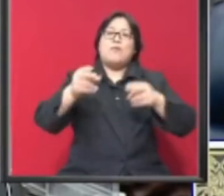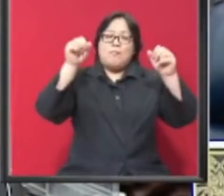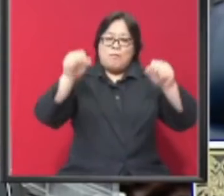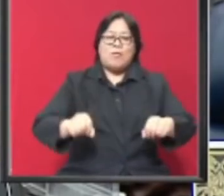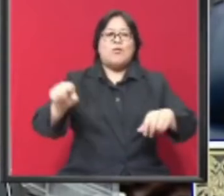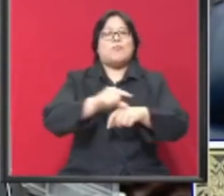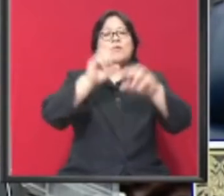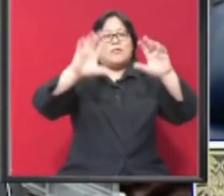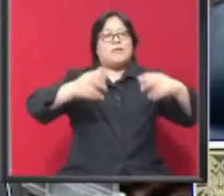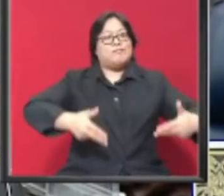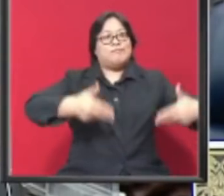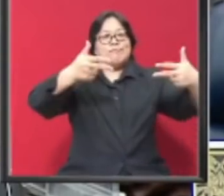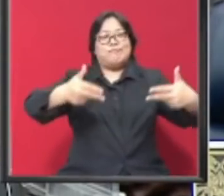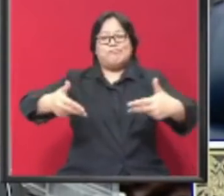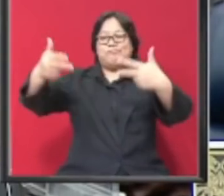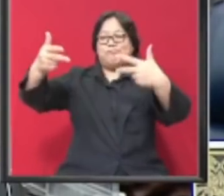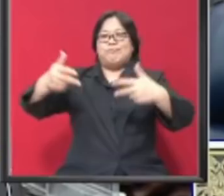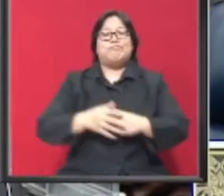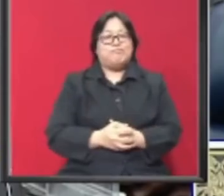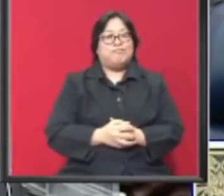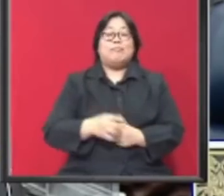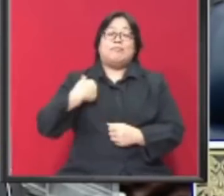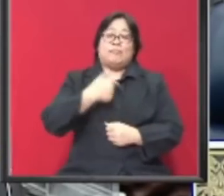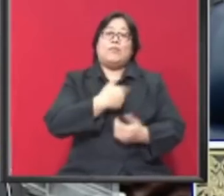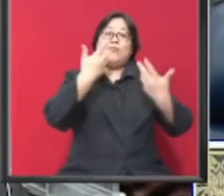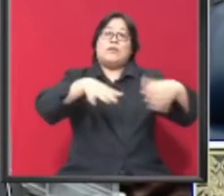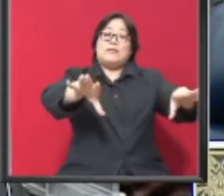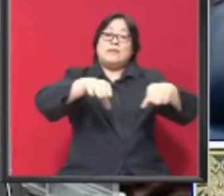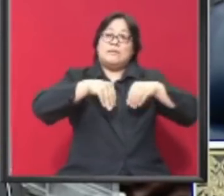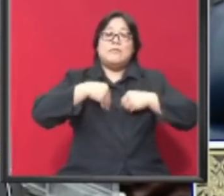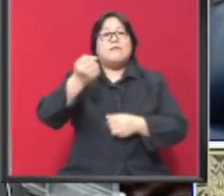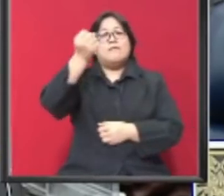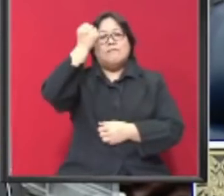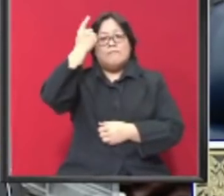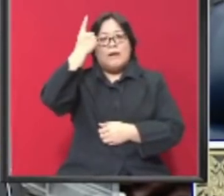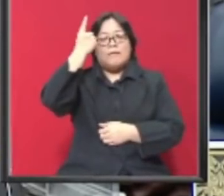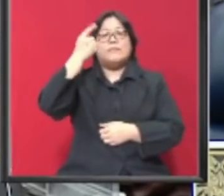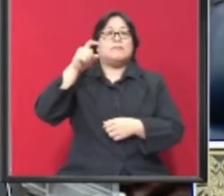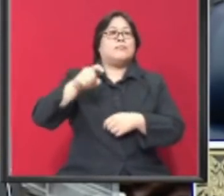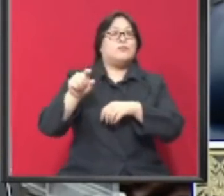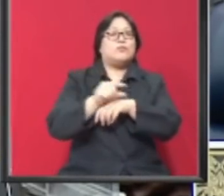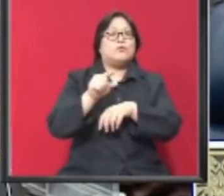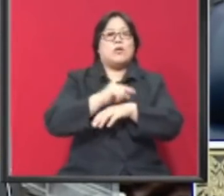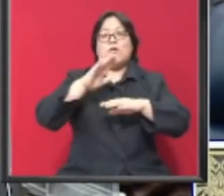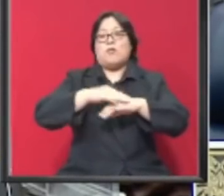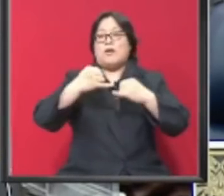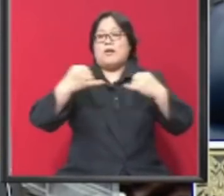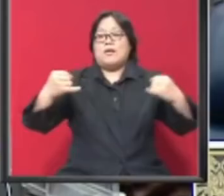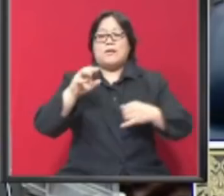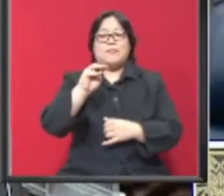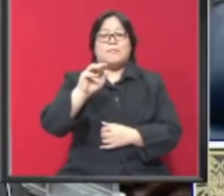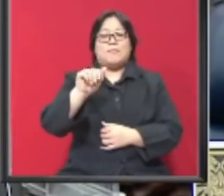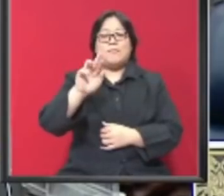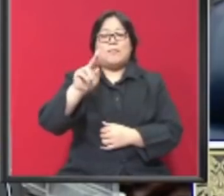telekonferensi Kita sudah terima dan paham akan kegunaan online